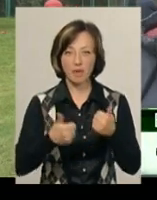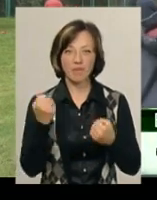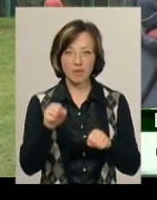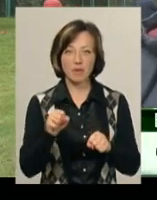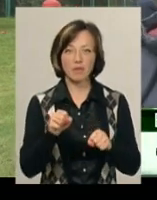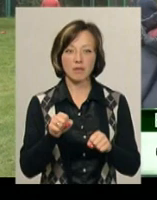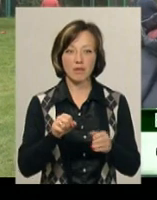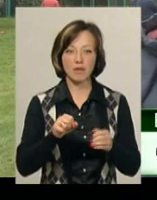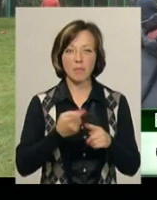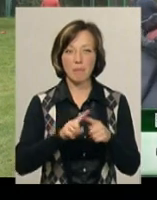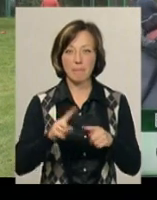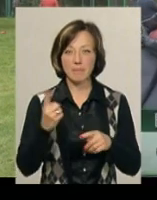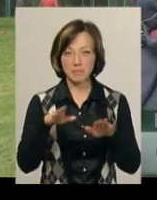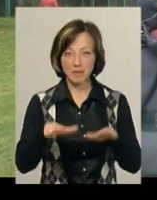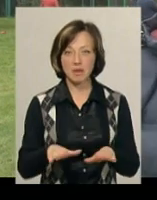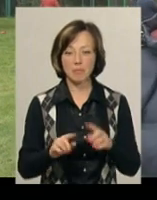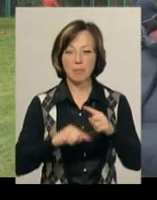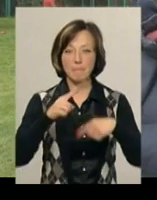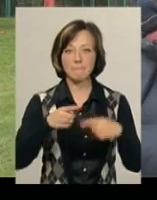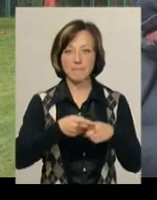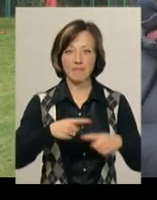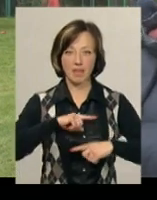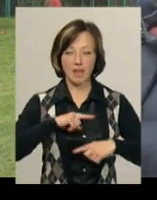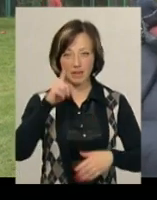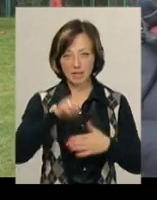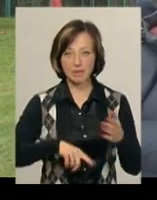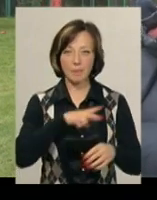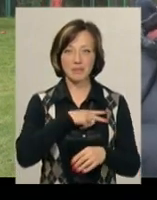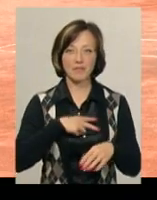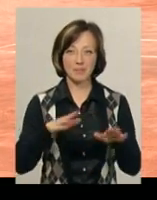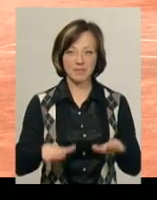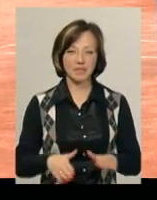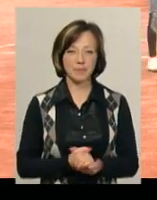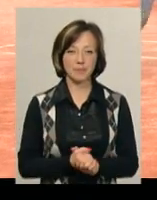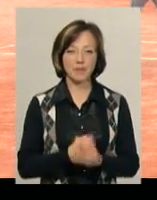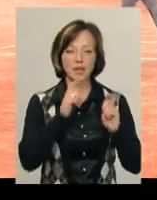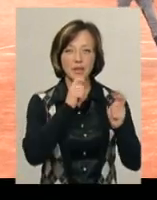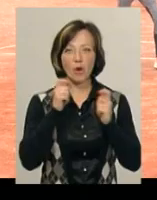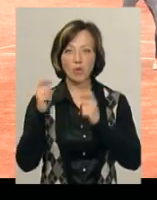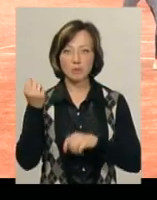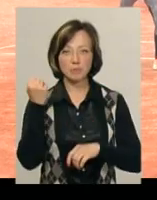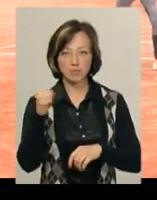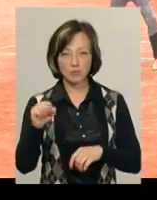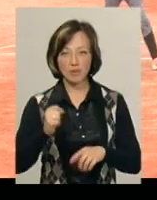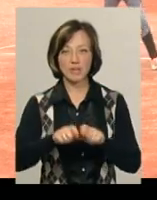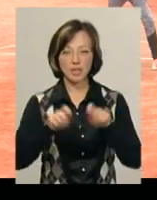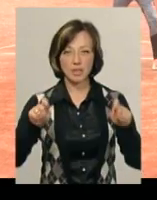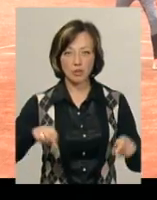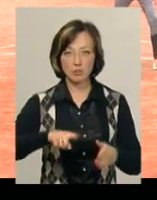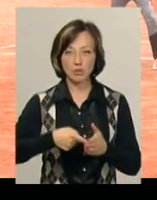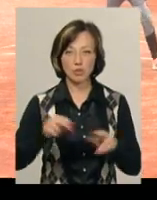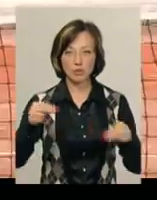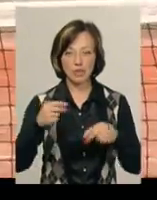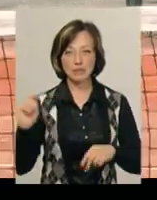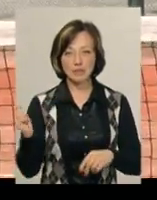вона вийде з-під групи з першого місця і буде вже грати в полуфіналі. Надіємося на призові місця. Нагородження переможців відкритого міського чемпіонату з